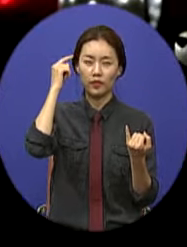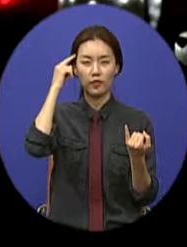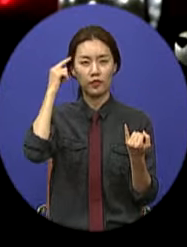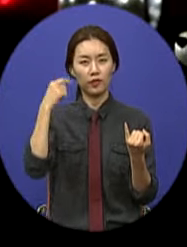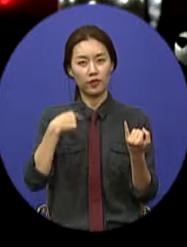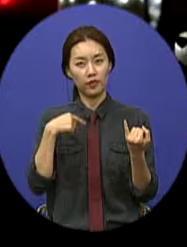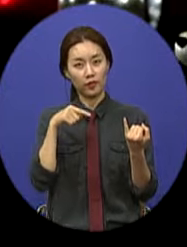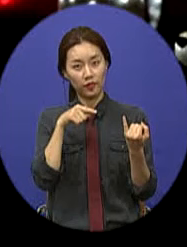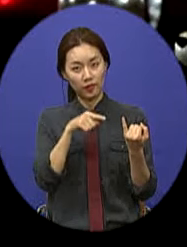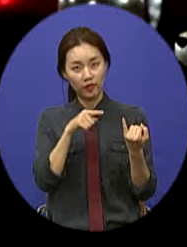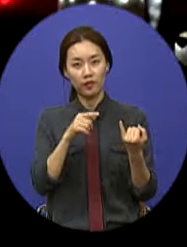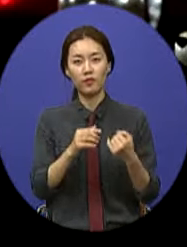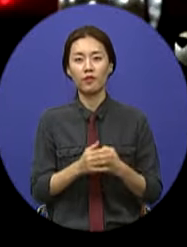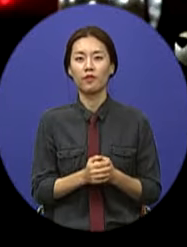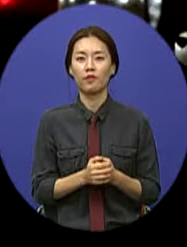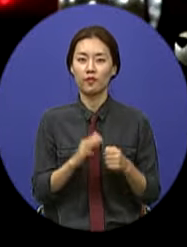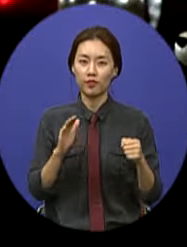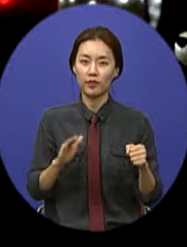하필이면 내가 너를